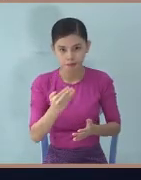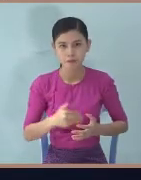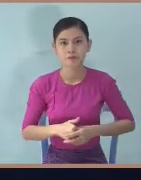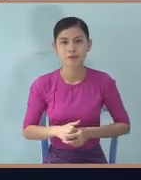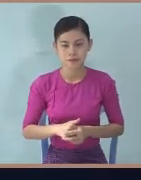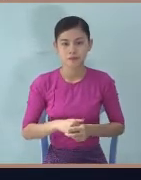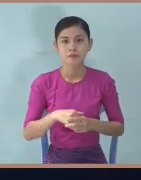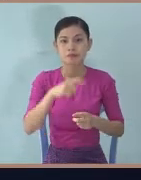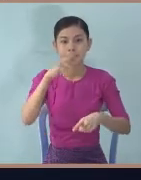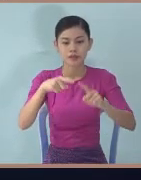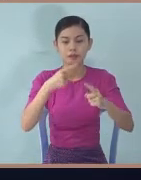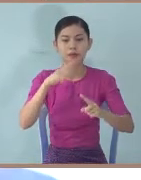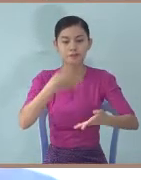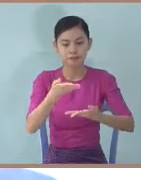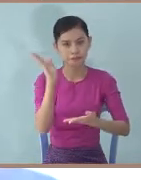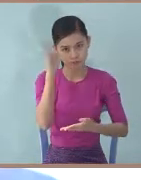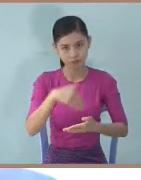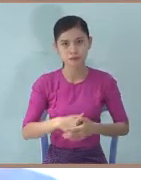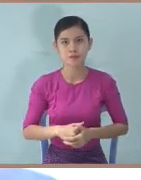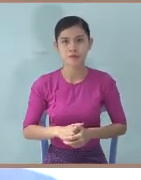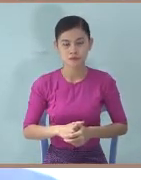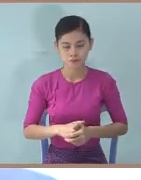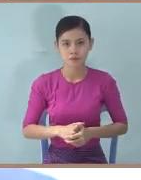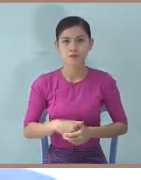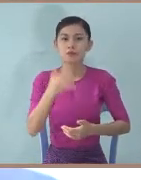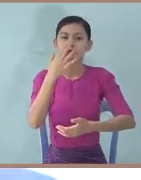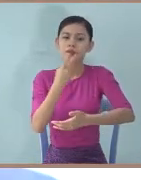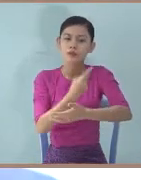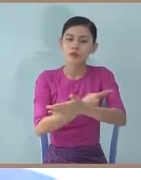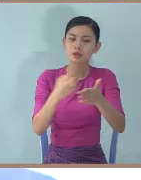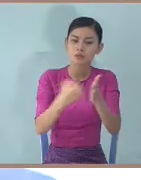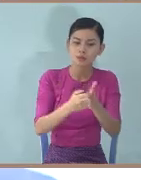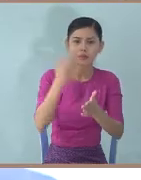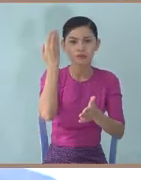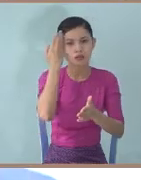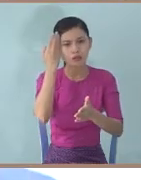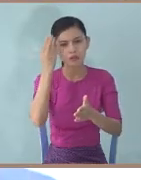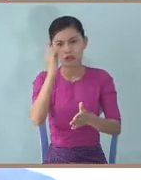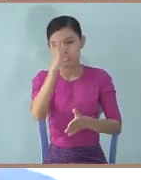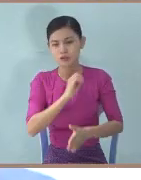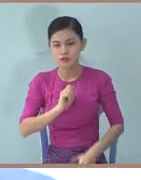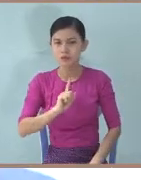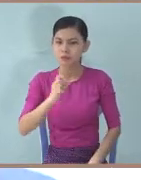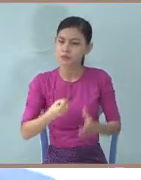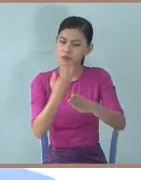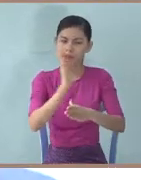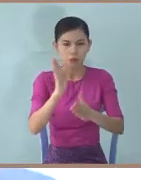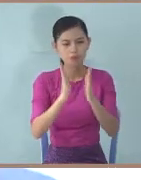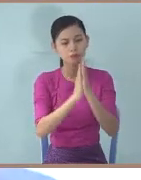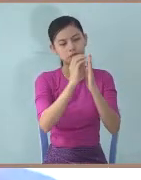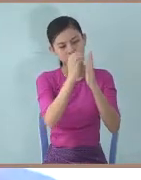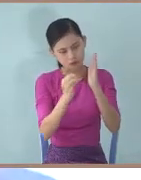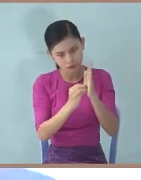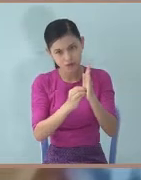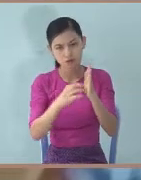ဟုတ်ကဲ့ပါ NLD ကဆရာပြန်လည်ဖြေကြားပေးပါအောင်ရှင ့်ဟုတ်ကဲ့ဦးရစီဝါပြဿနာကတော့ဒီကချင်ပြည်နယ်မှာမဟုတ်ပါဘူးတိုင်းပြ